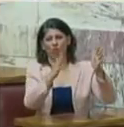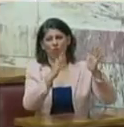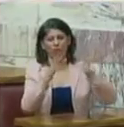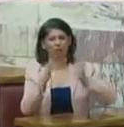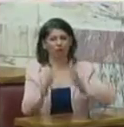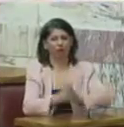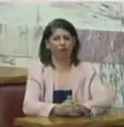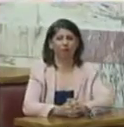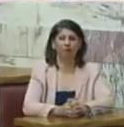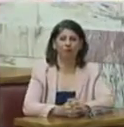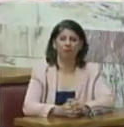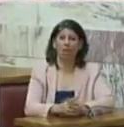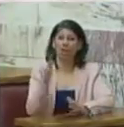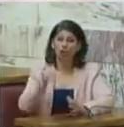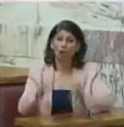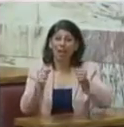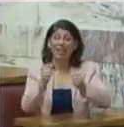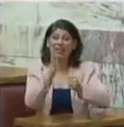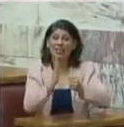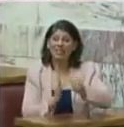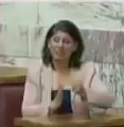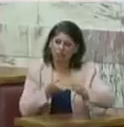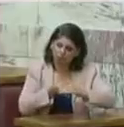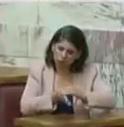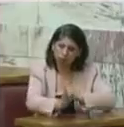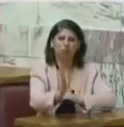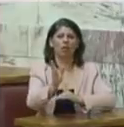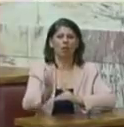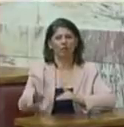Ενώ τώρα που βγαίνουμε από την κρίση δεν υπάρχει για σας σταθερότητα.